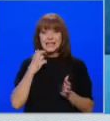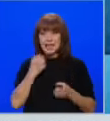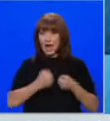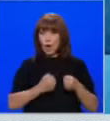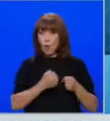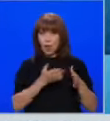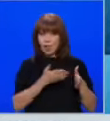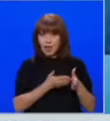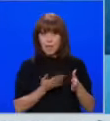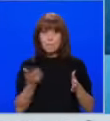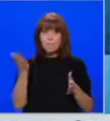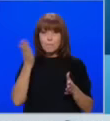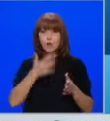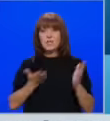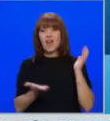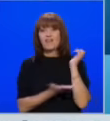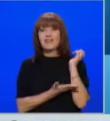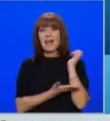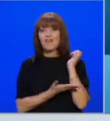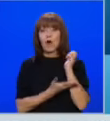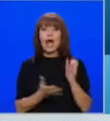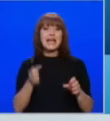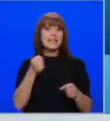задържан от полицаите,